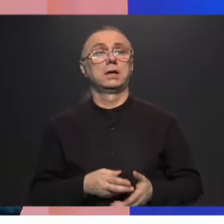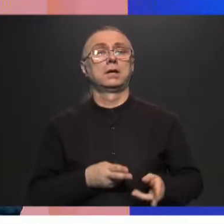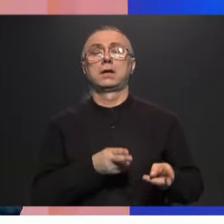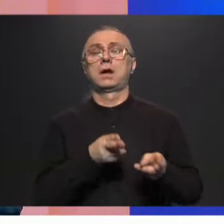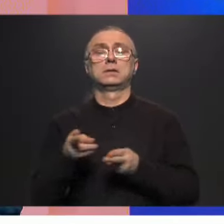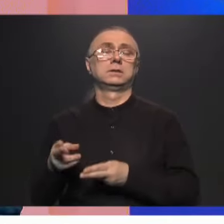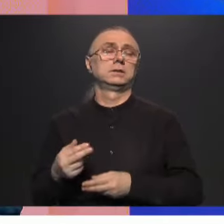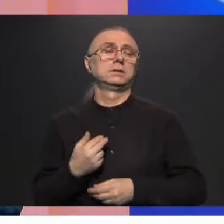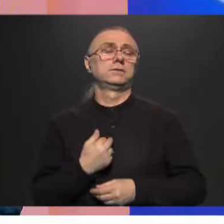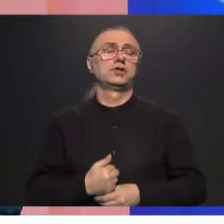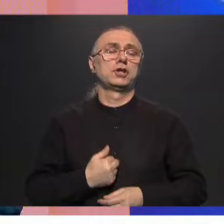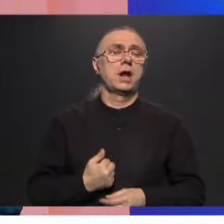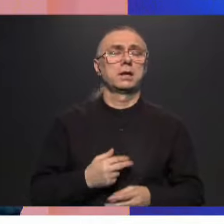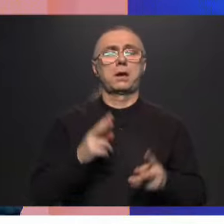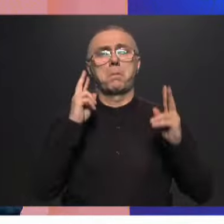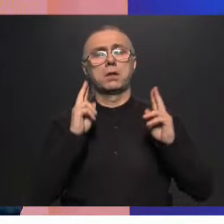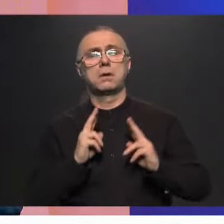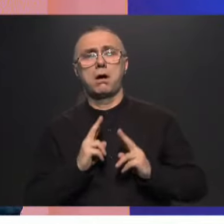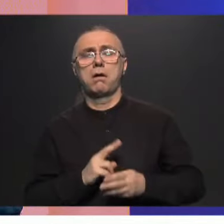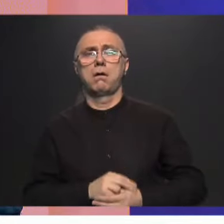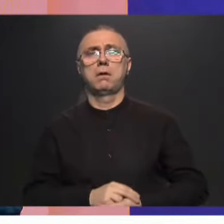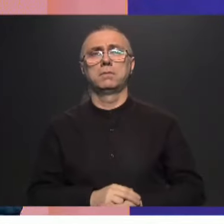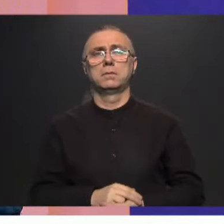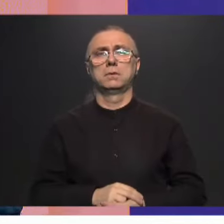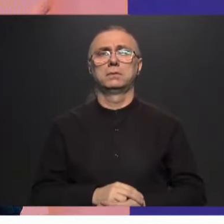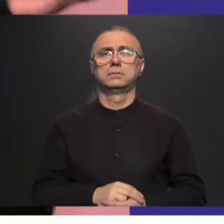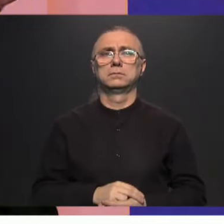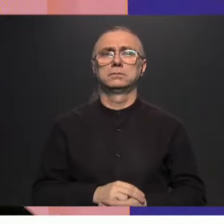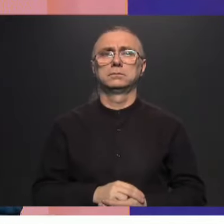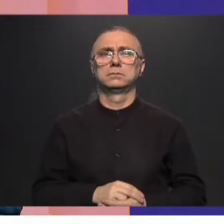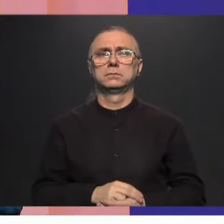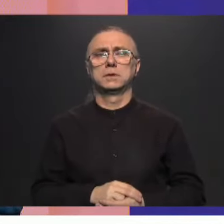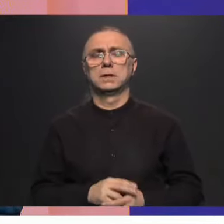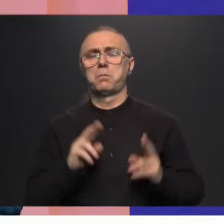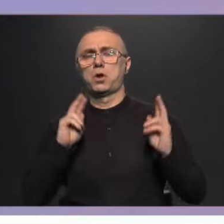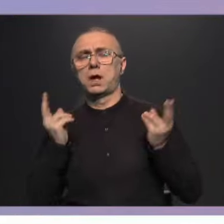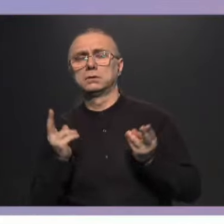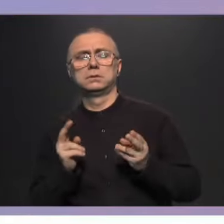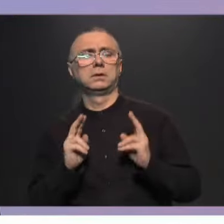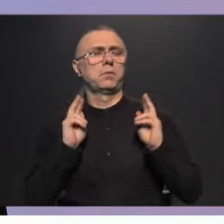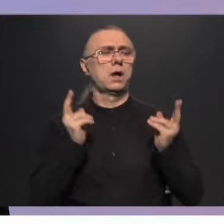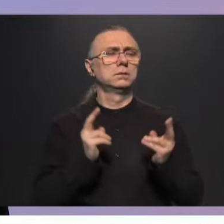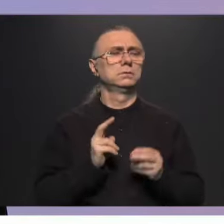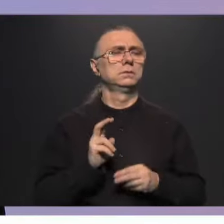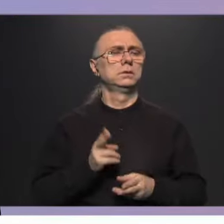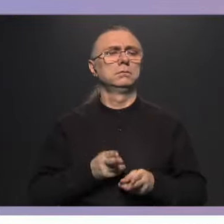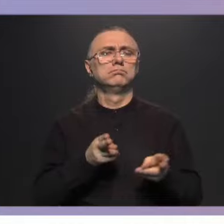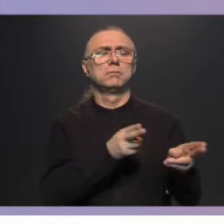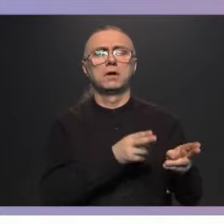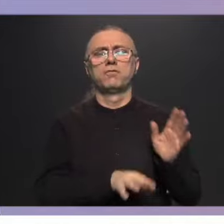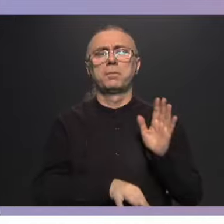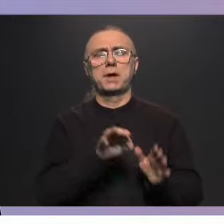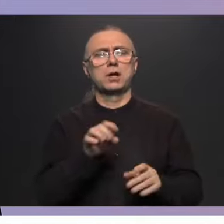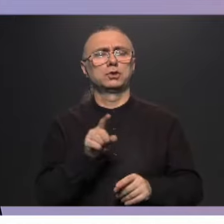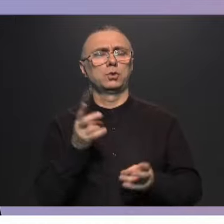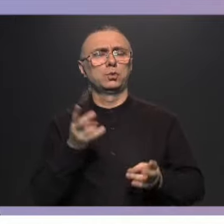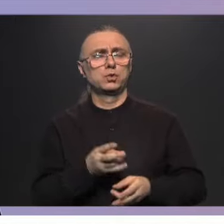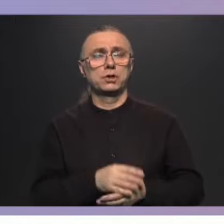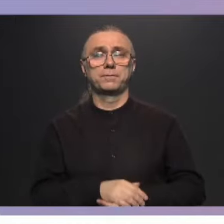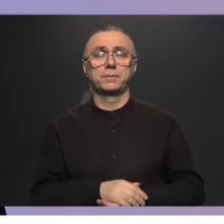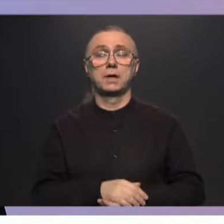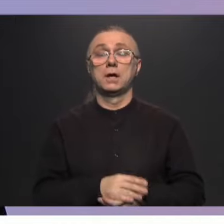священника к священнику, от монаха там до монаха, из монастыря в монастырь, и выбирать то, что тебе нужно. Но если ты